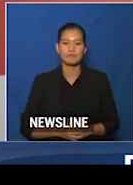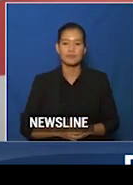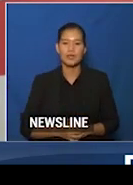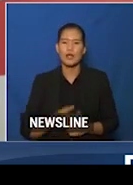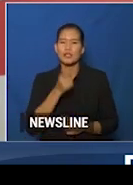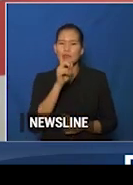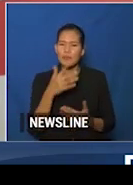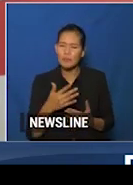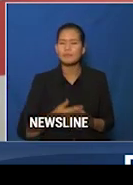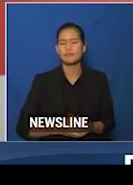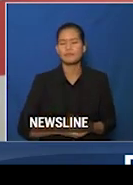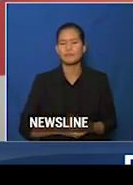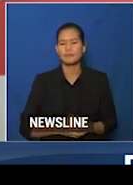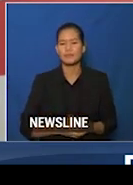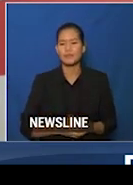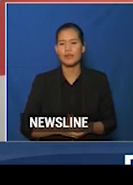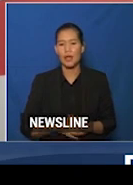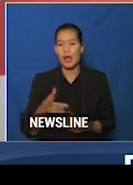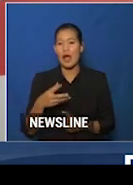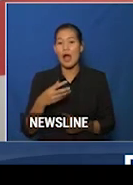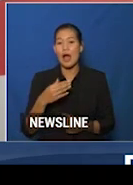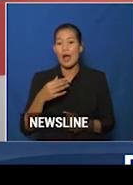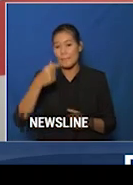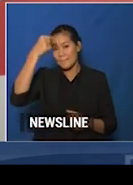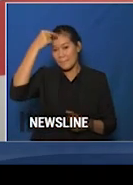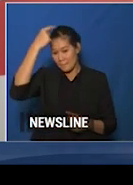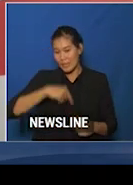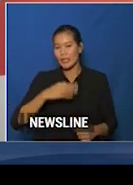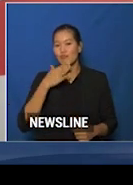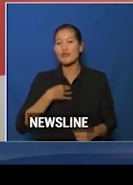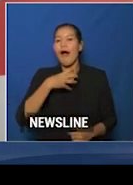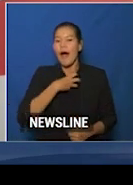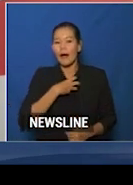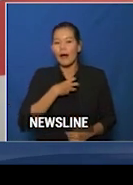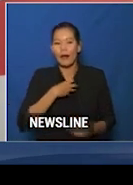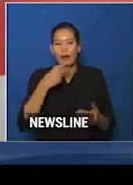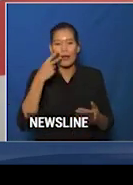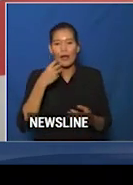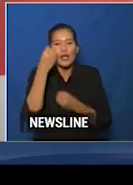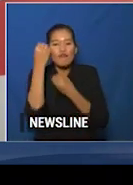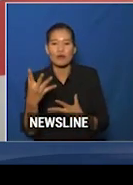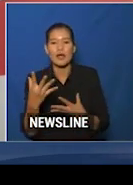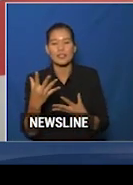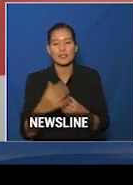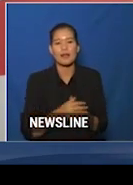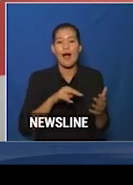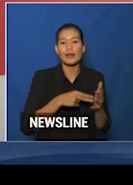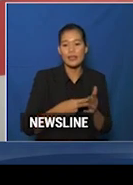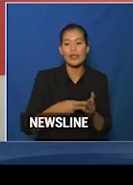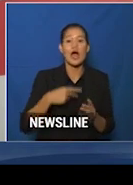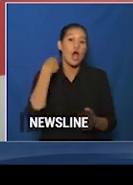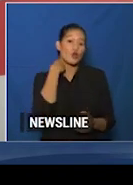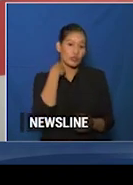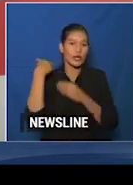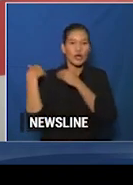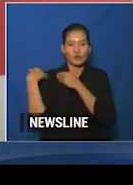ini Harahap adalah hak pasien untuk tahu sehingga dokter penanggungjawab pasien bisa